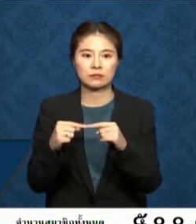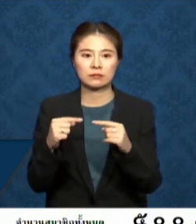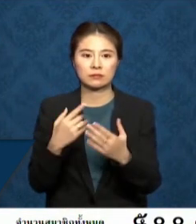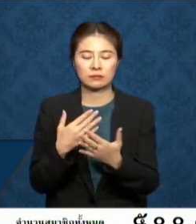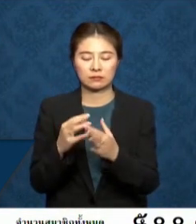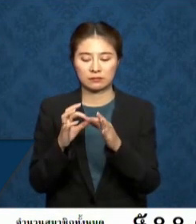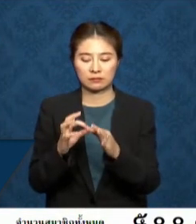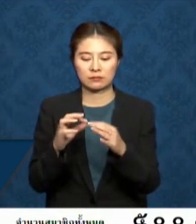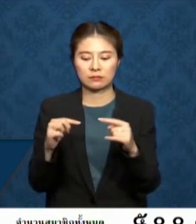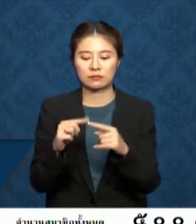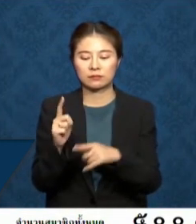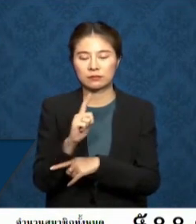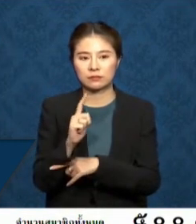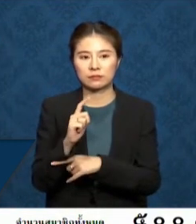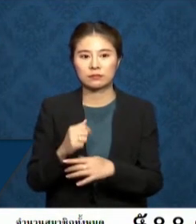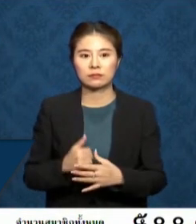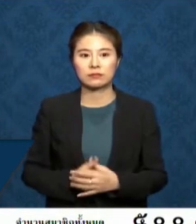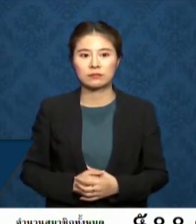ถัดไปได้เลยนะครับ